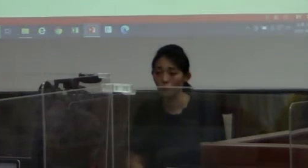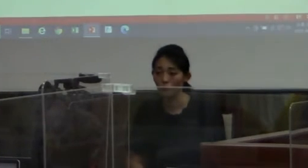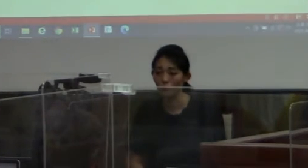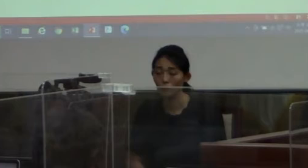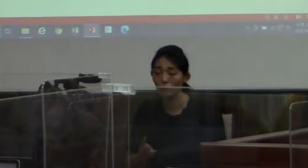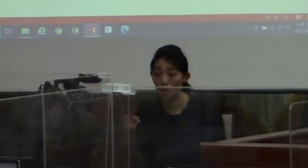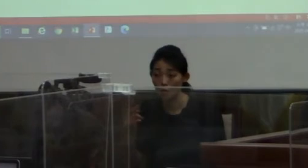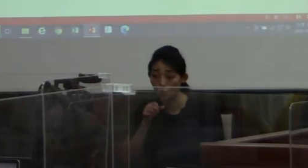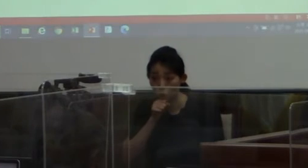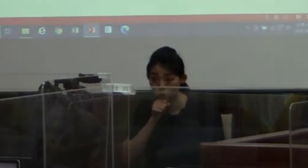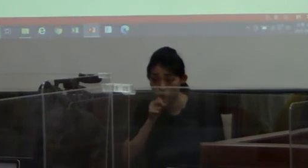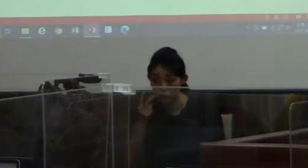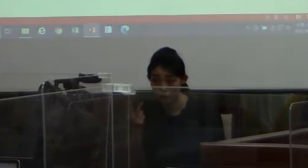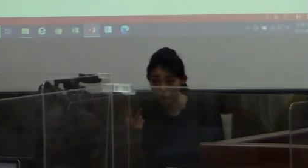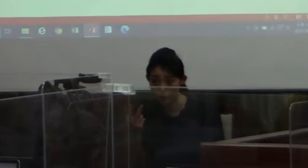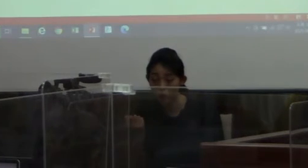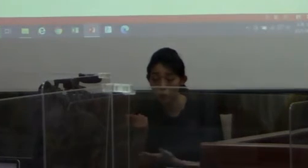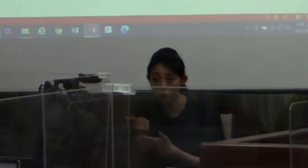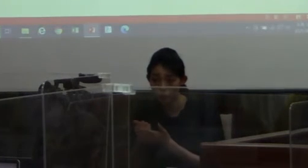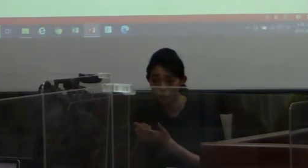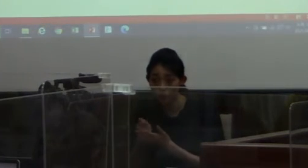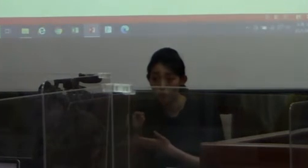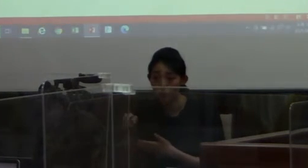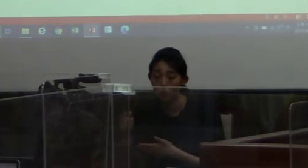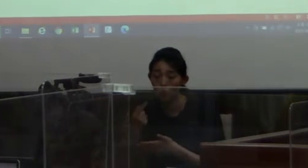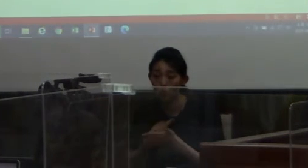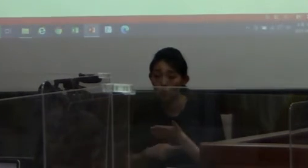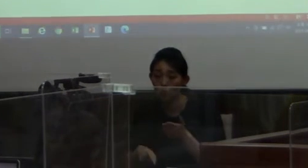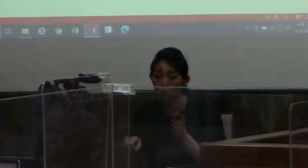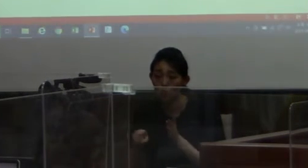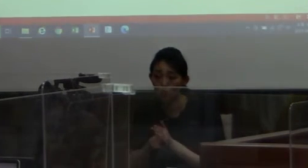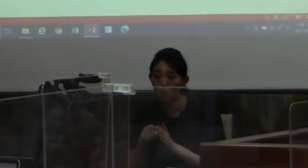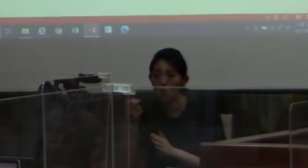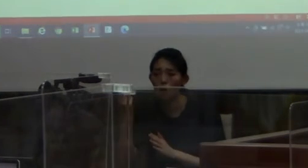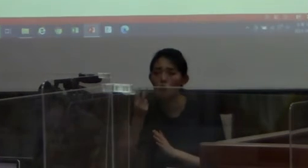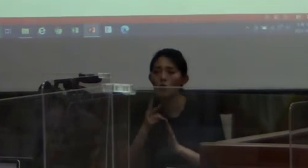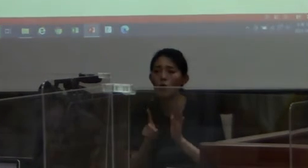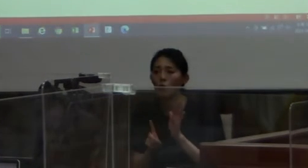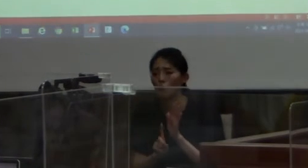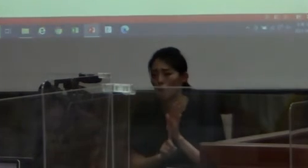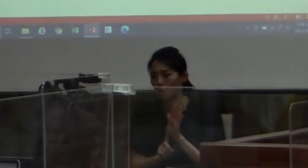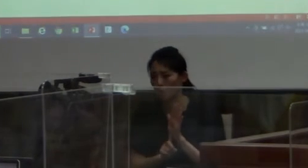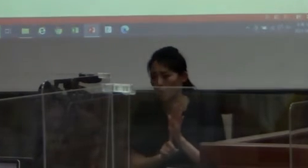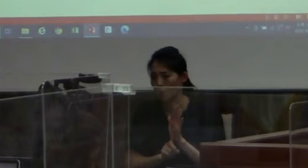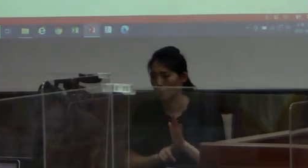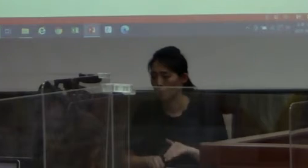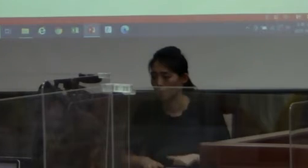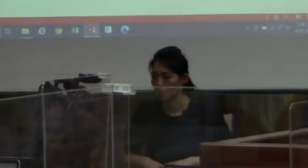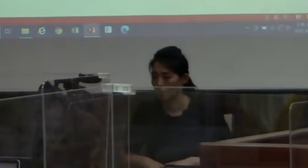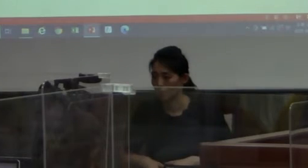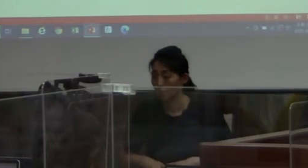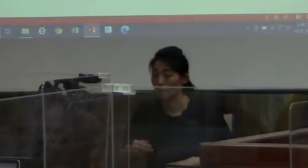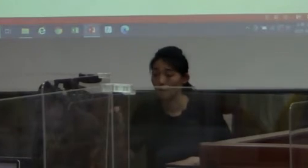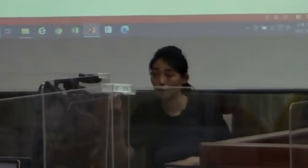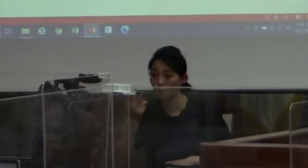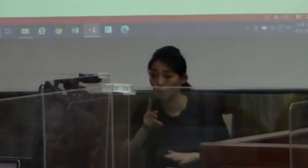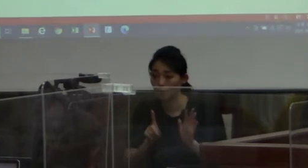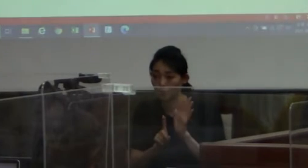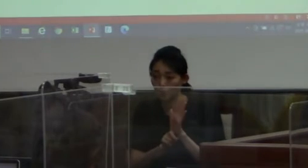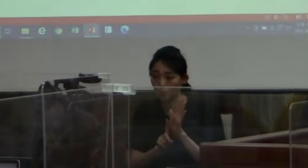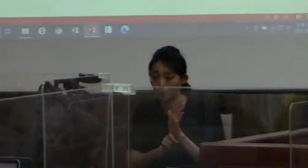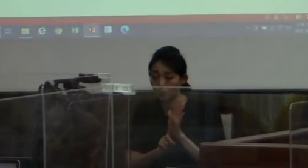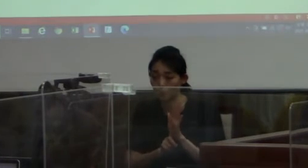2점으로 하다 보니까 그 2점으로 하기 위해서 재공고를 하게 되어 있습니다. 이 재공고를 하게